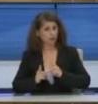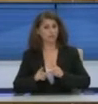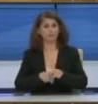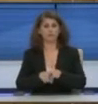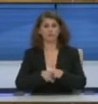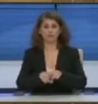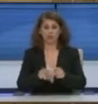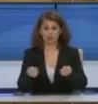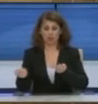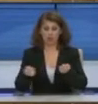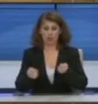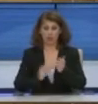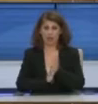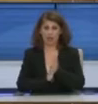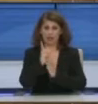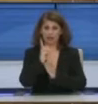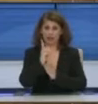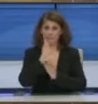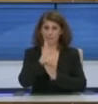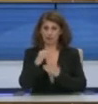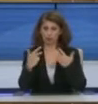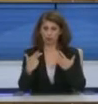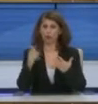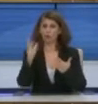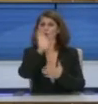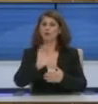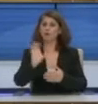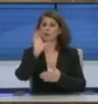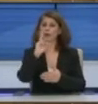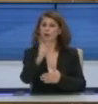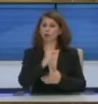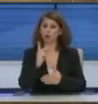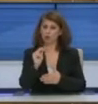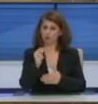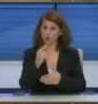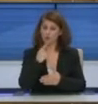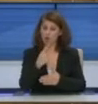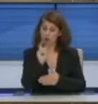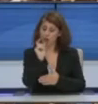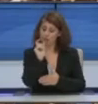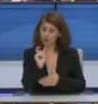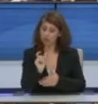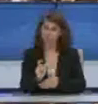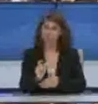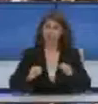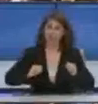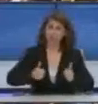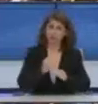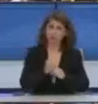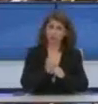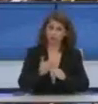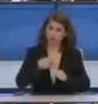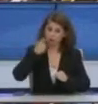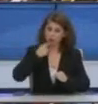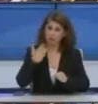σχετική οδηγία 1158 του Ευρωπαϊκού Κοινοβουλίου, η οποία λέει επιλέξει για να ενθαρρυνθούν οι εργαζόμενοι που